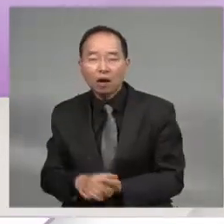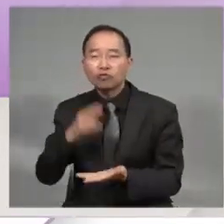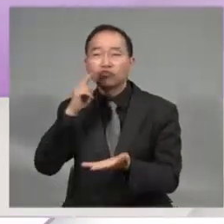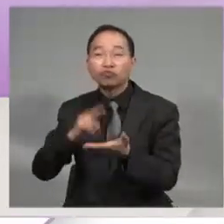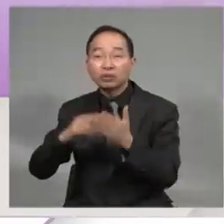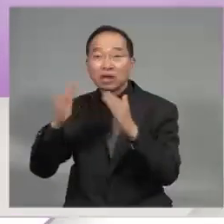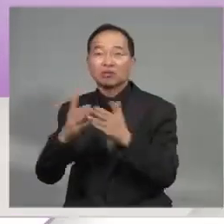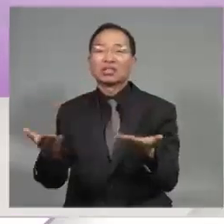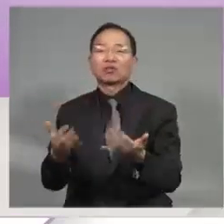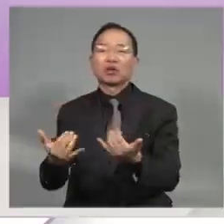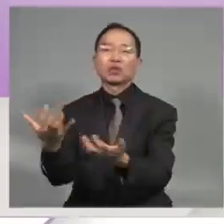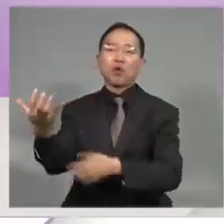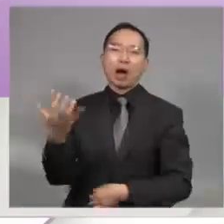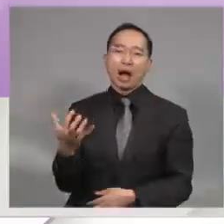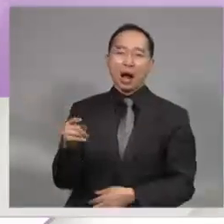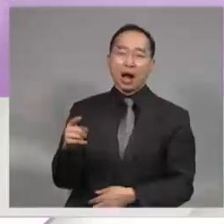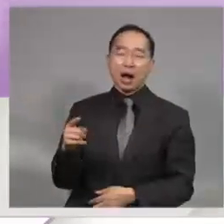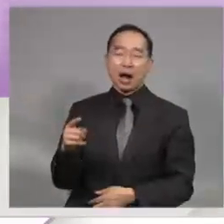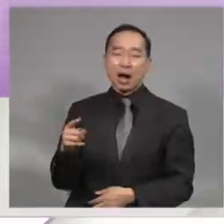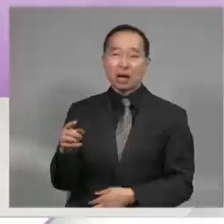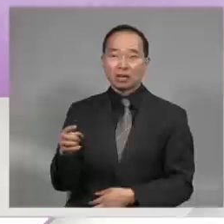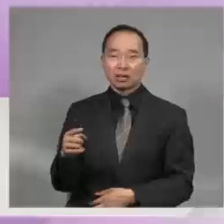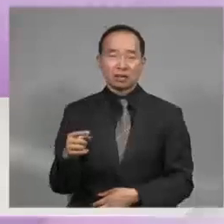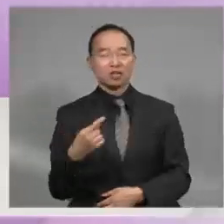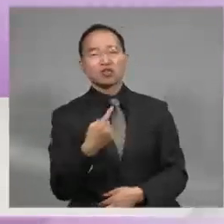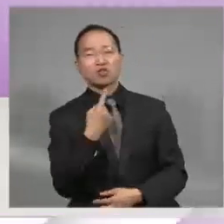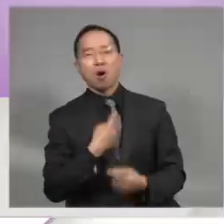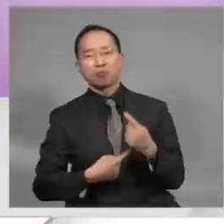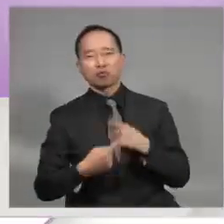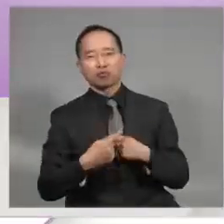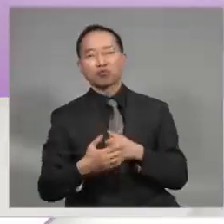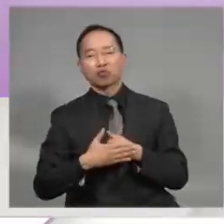직원분이 나오셔서 저거 접수하는 걸 아마 도와주실 겁니다.